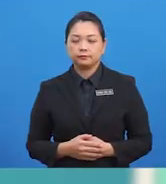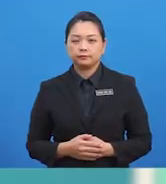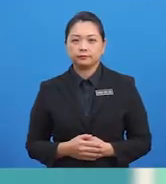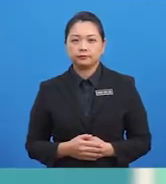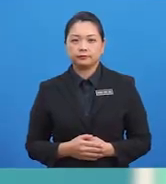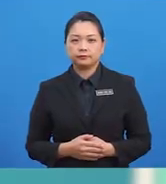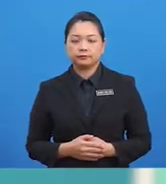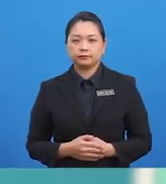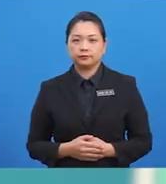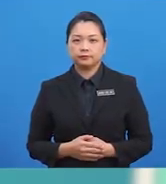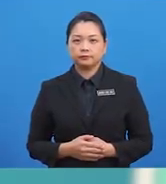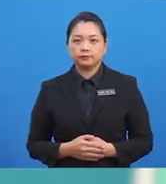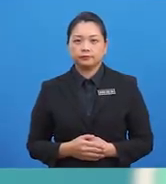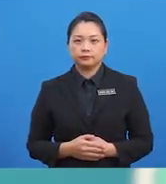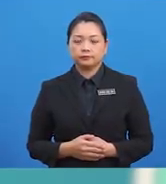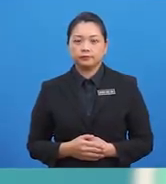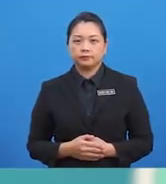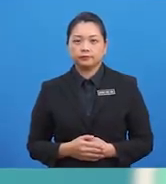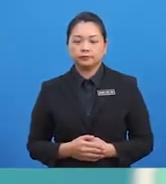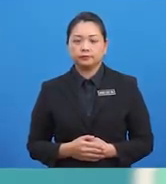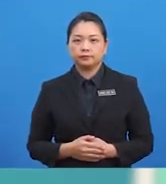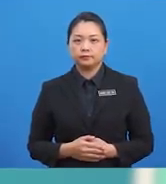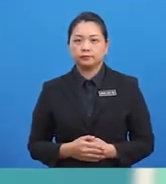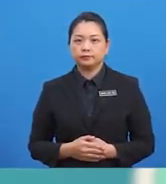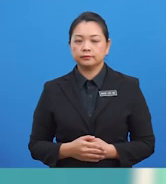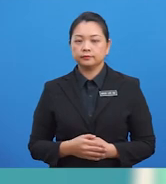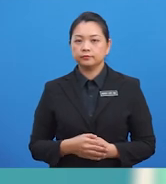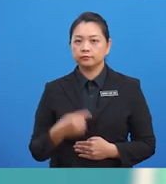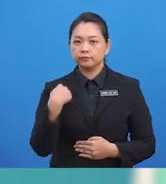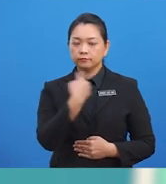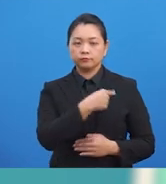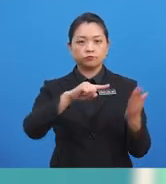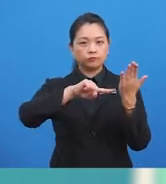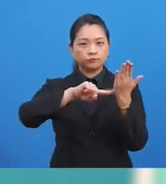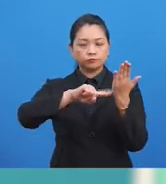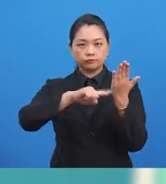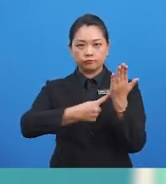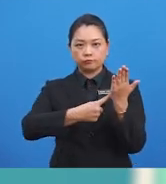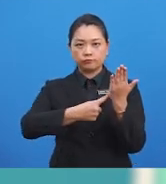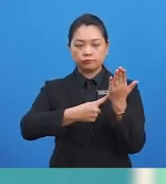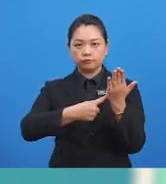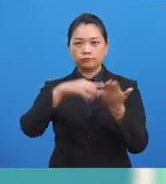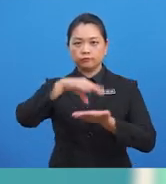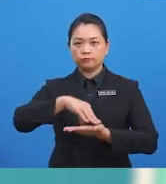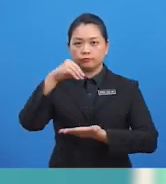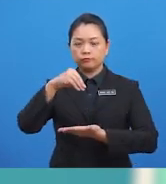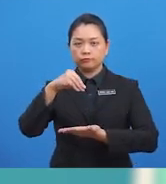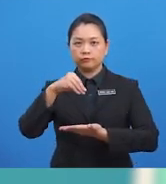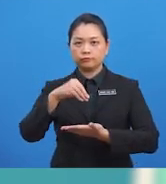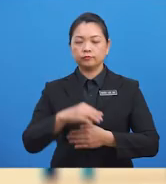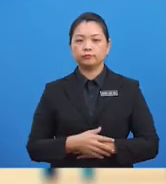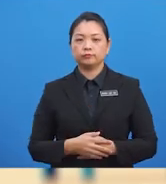Baiklah murid-murid, tanpa melengahkan masa, mari kita mulakan pembelajaran kita hari